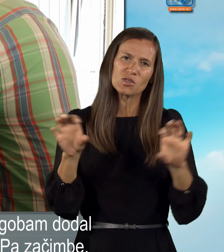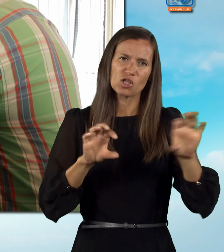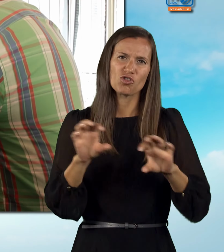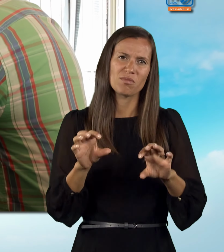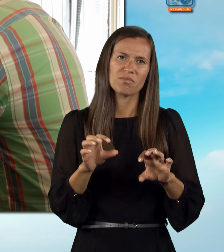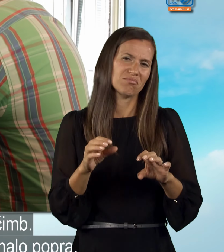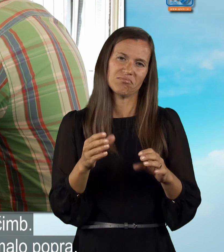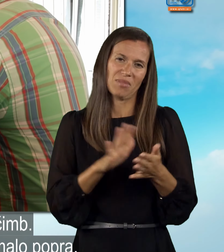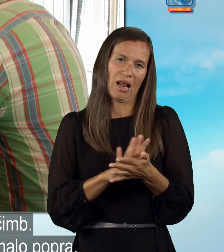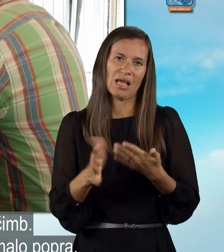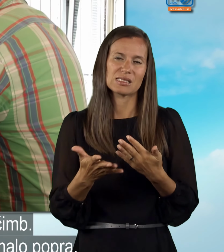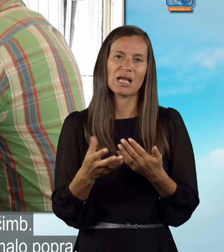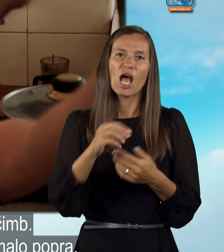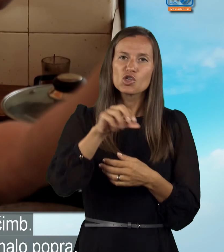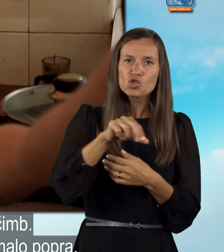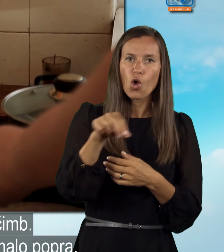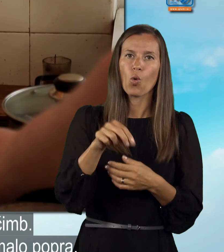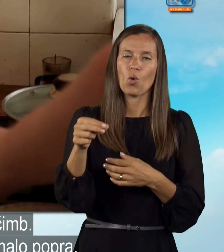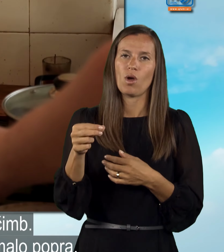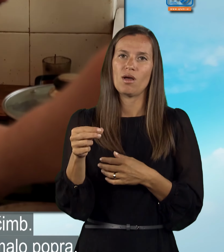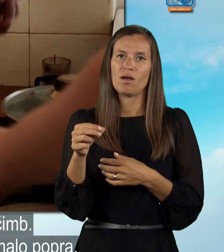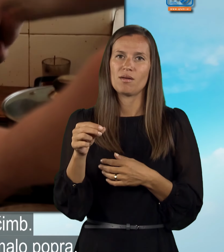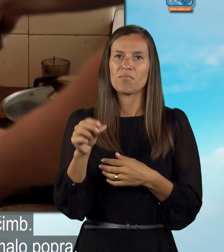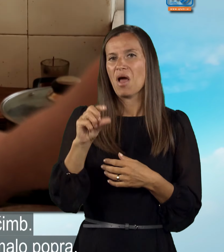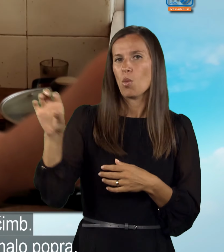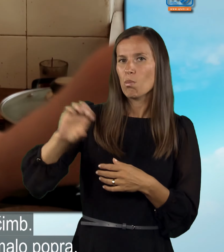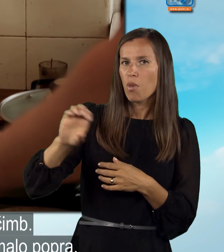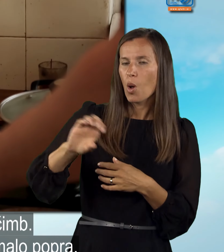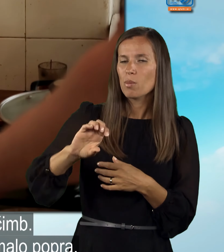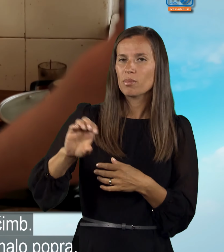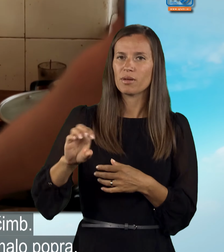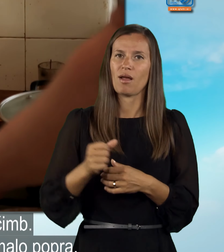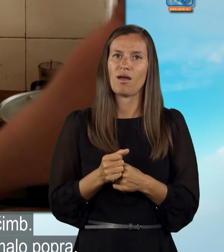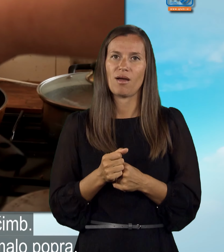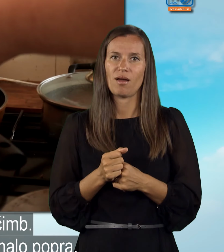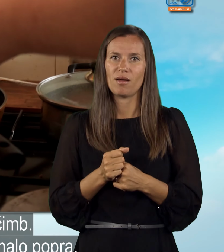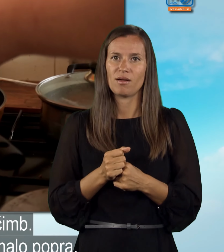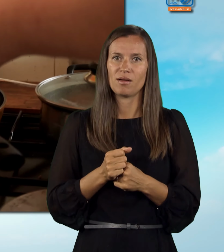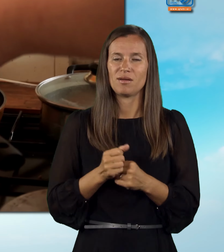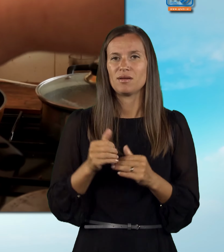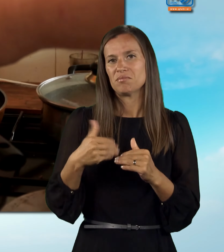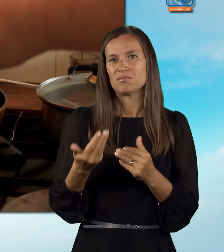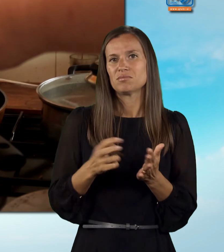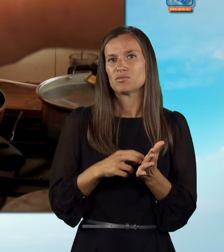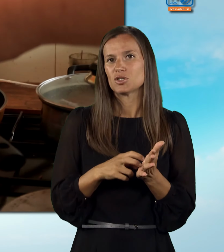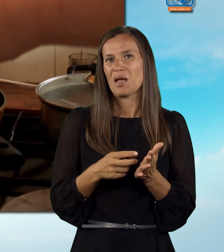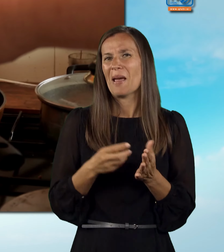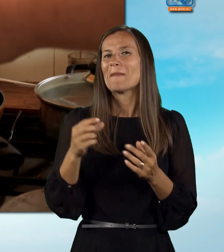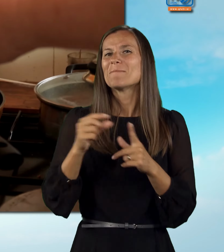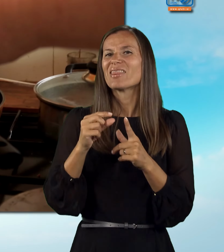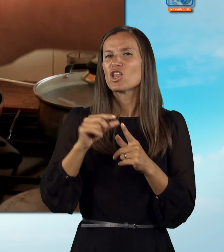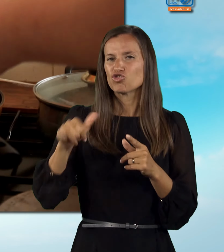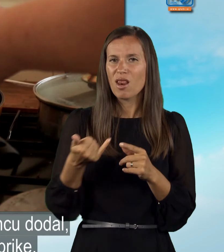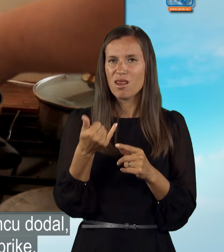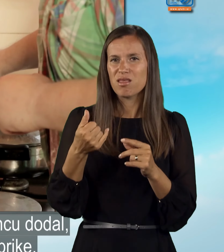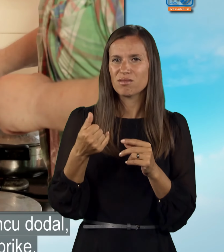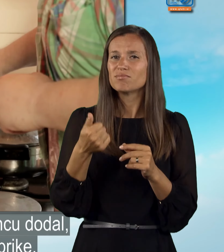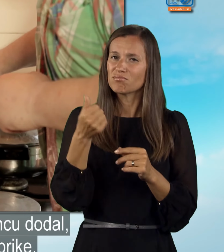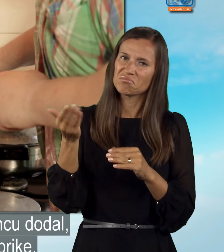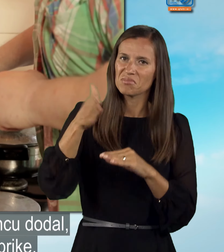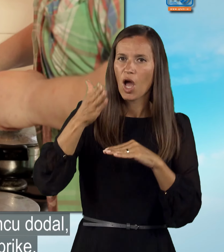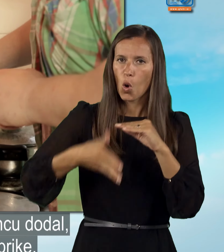Ja, pa nekaj začimb, klasika, ne, se pravi, nekaj soli, nekaj popra, potem kaj še, peteršilj